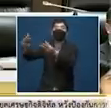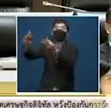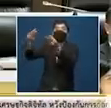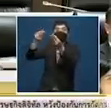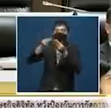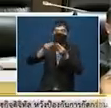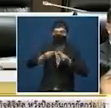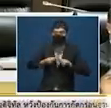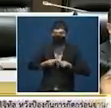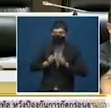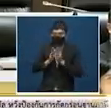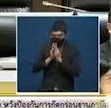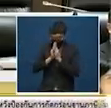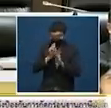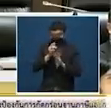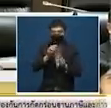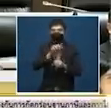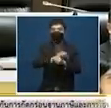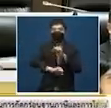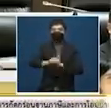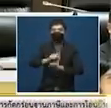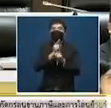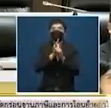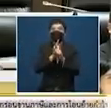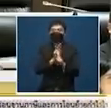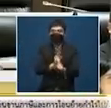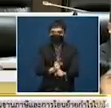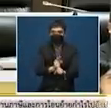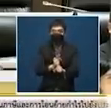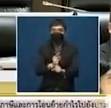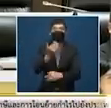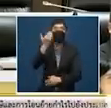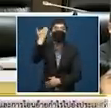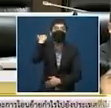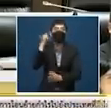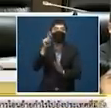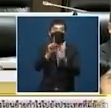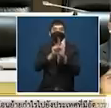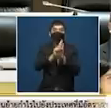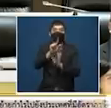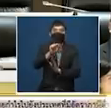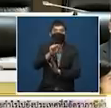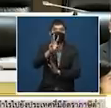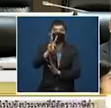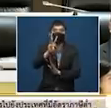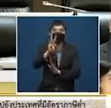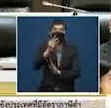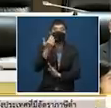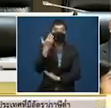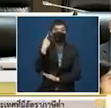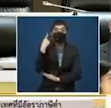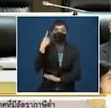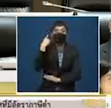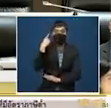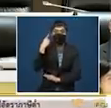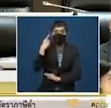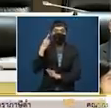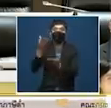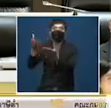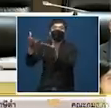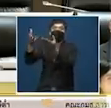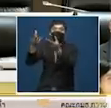ครขึ้นไปแข่งก็แปลว่าไว้ใจแล้วก็ฟังจากผู้หลักผู้ใหญ่ซึ่งเก่าในสภาซึ่งท่านนายกช